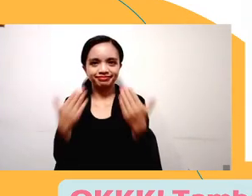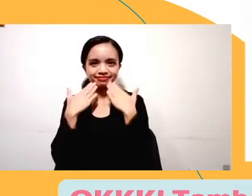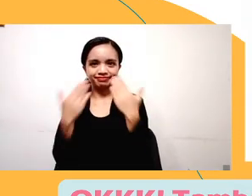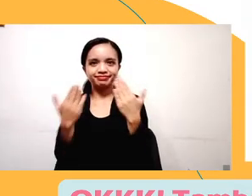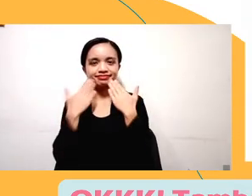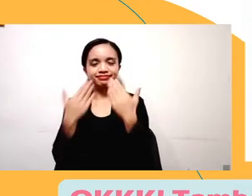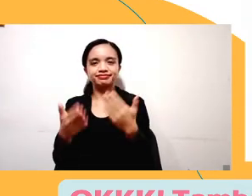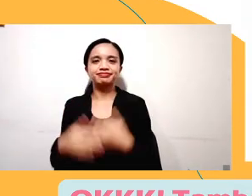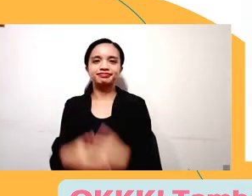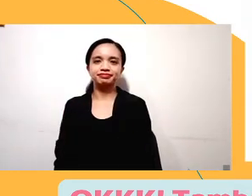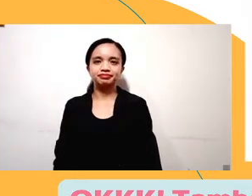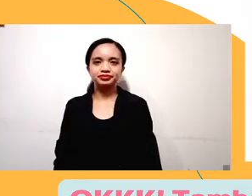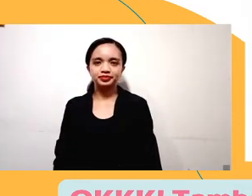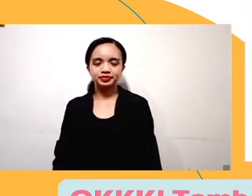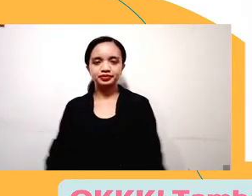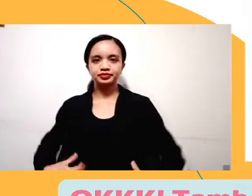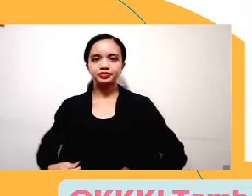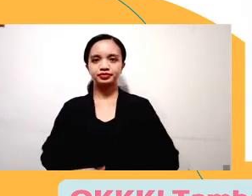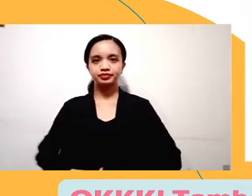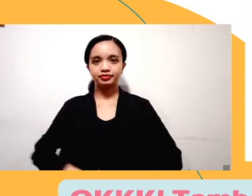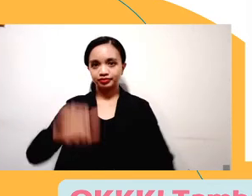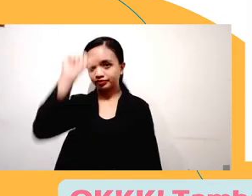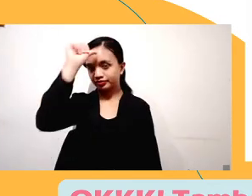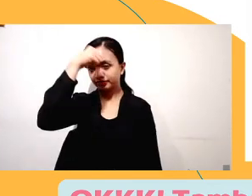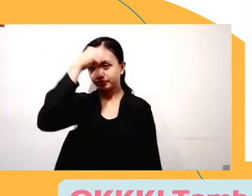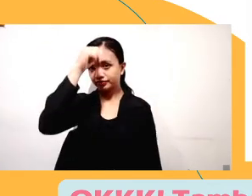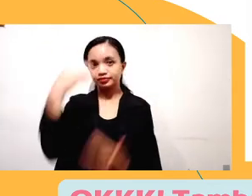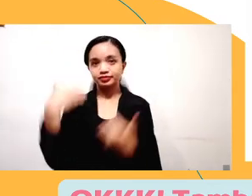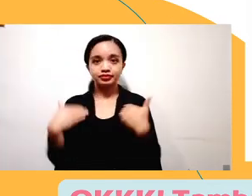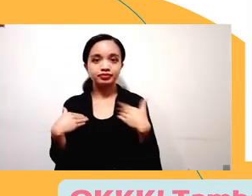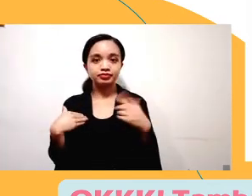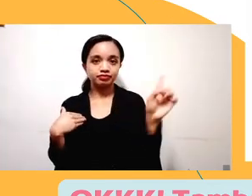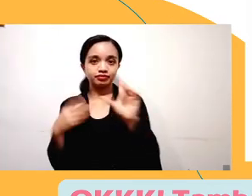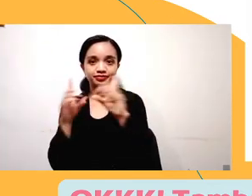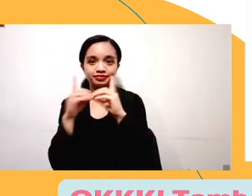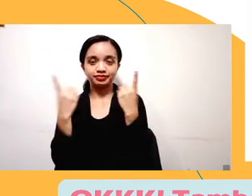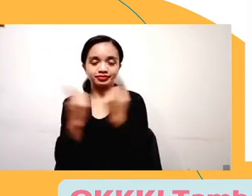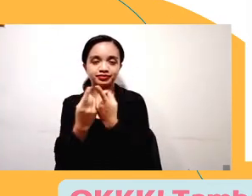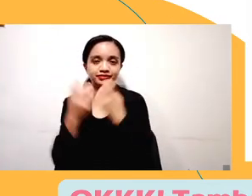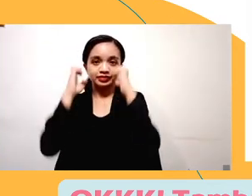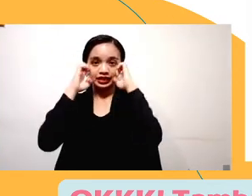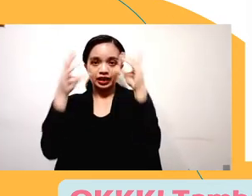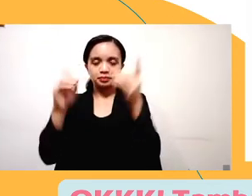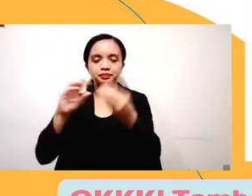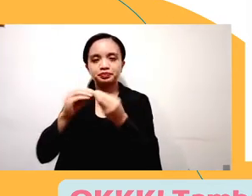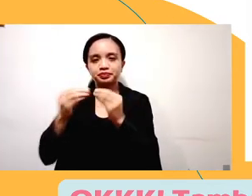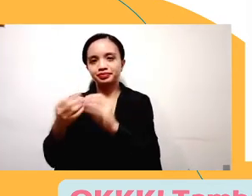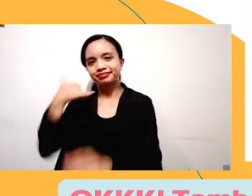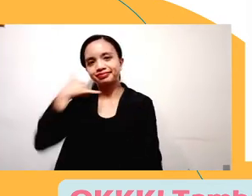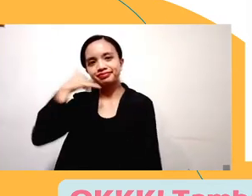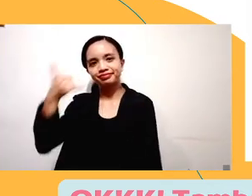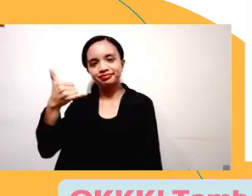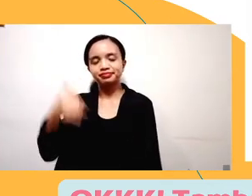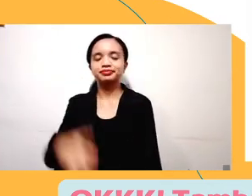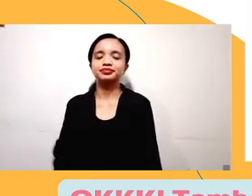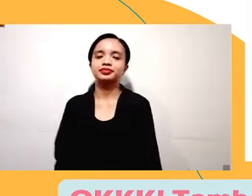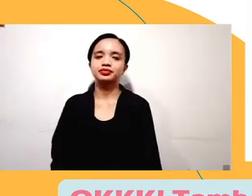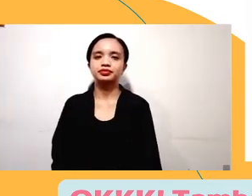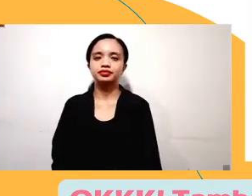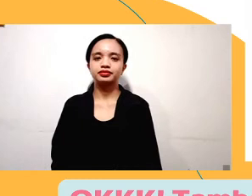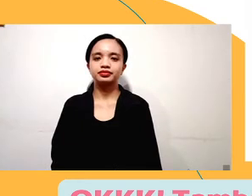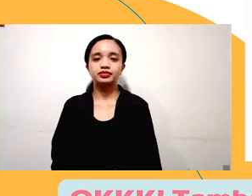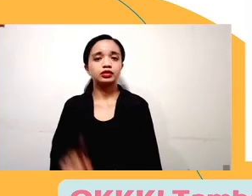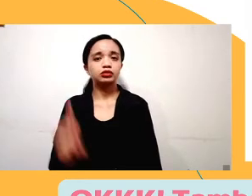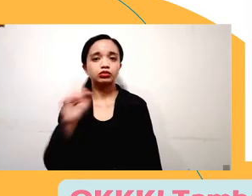Ayan, ilang paalala, meron po tayong DepEd helplines and hotline sa bawat rehiyon sa bansa